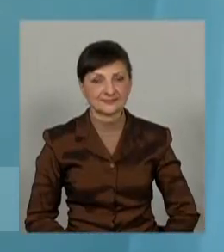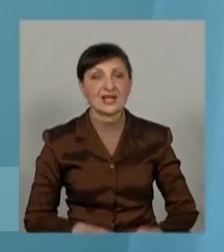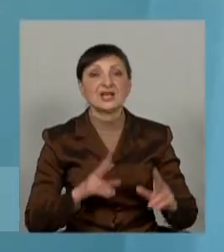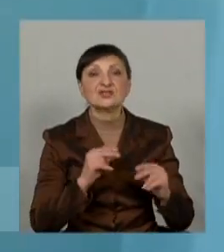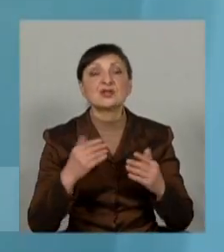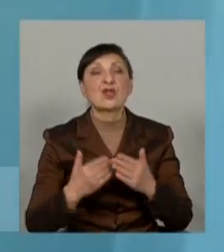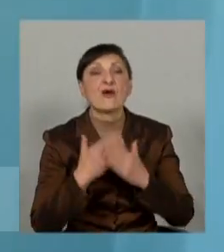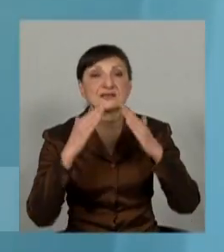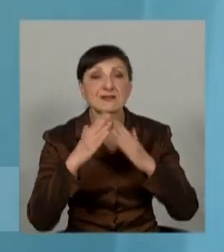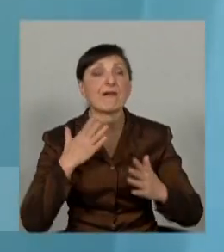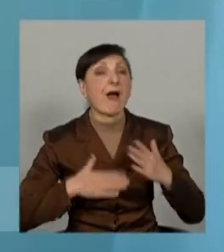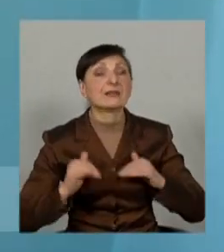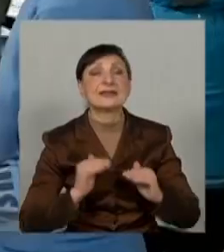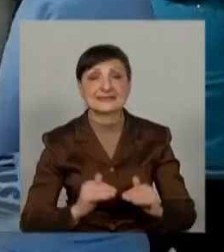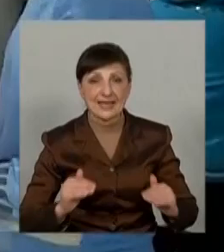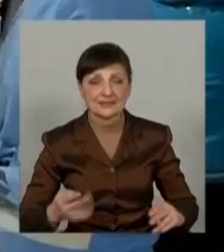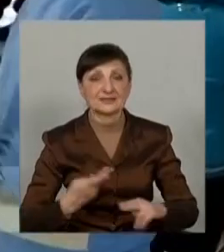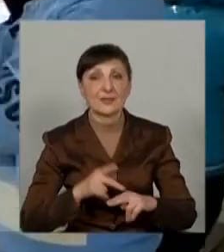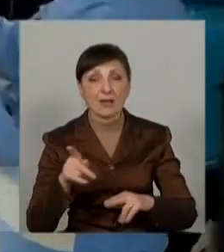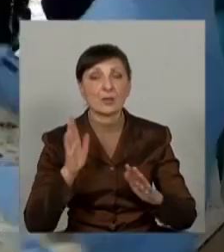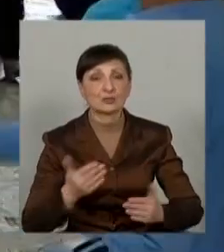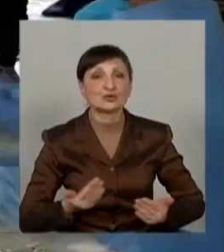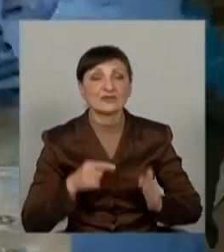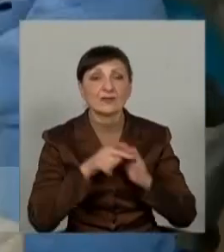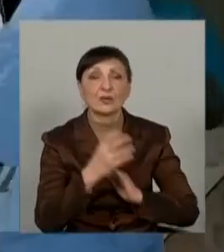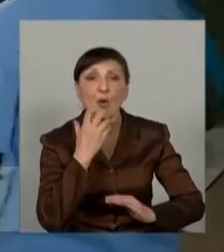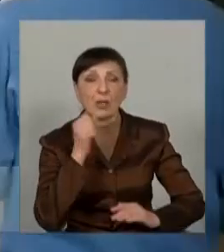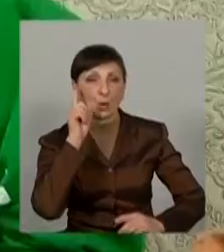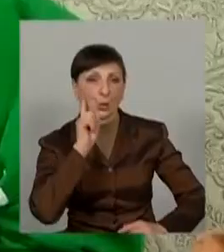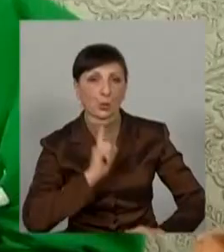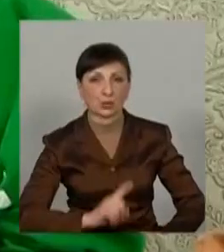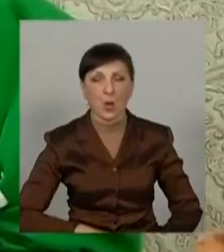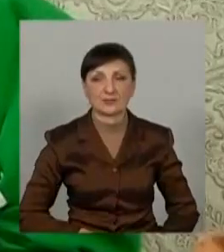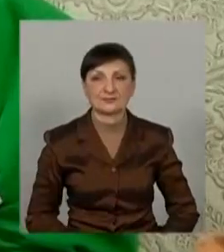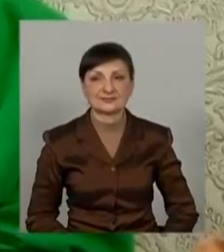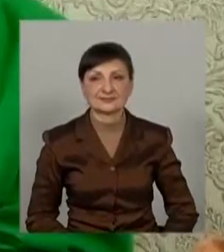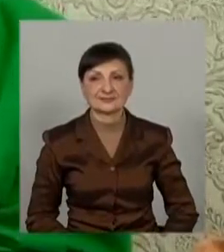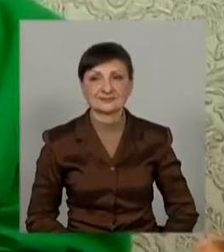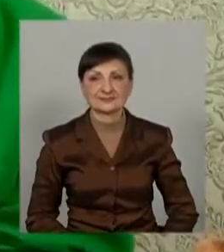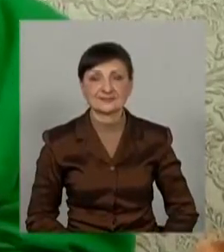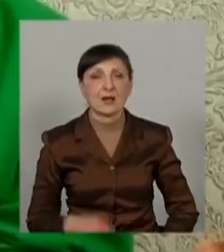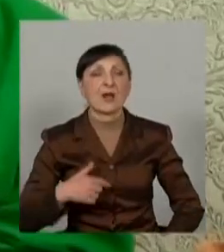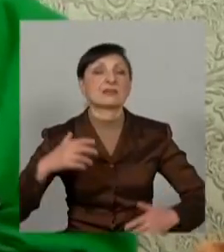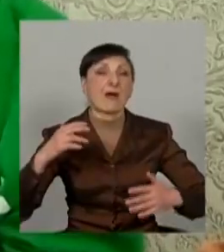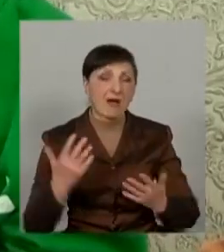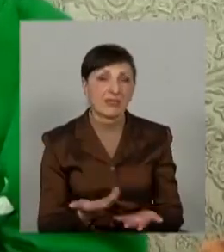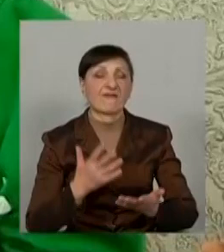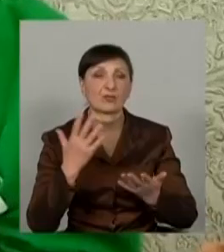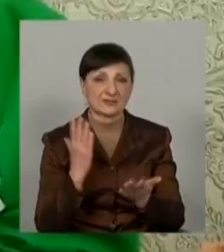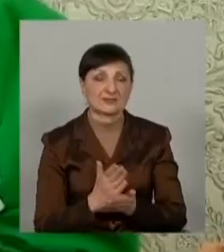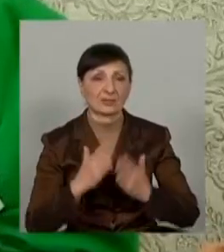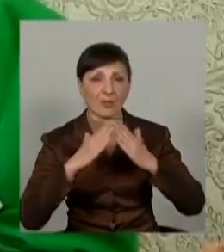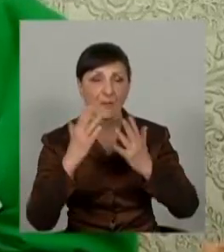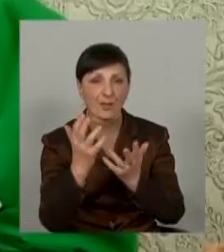Счастливому новоселью очень рады и дети. Теперь они будут жить в тепле и уюте. Мы наконец-то стали новоселами.